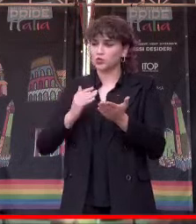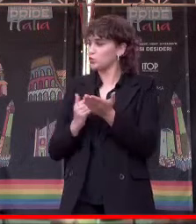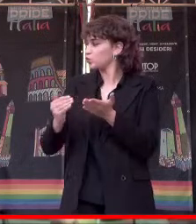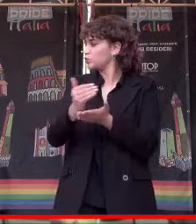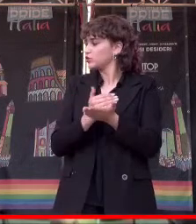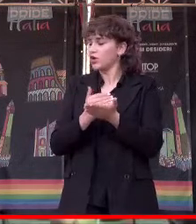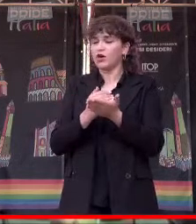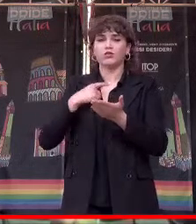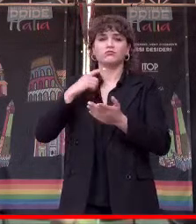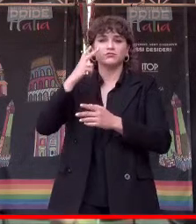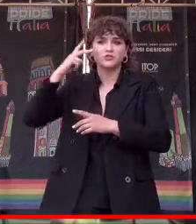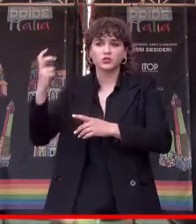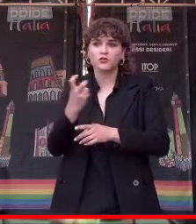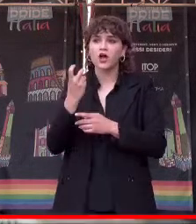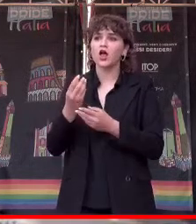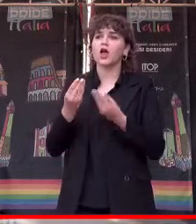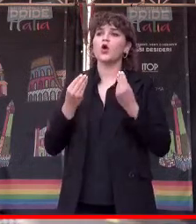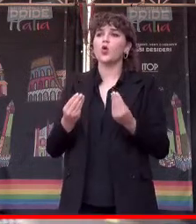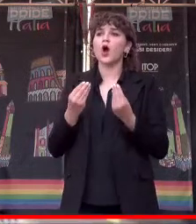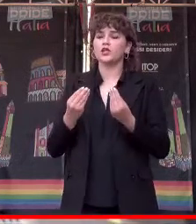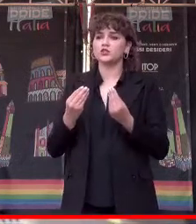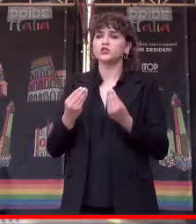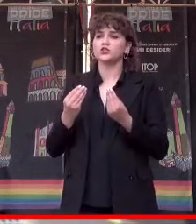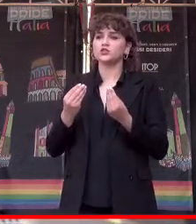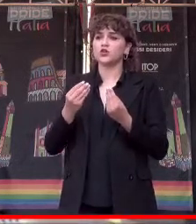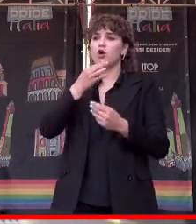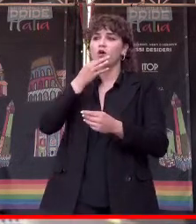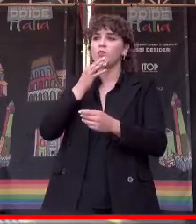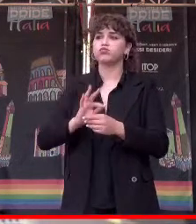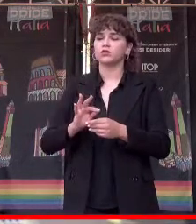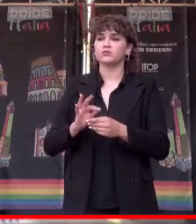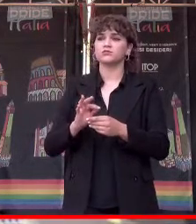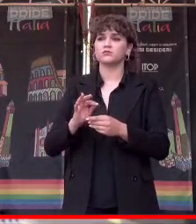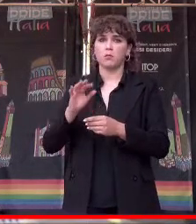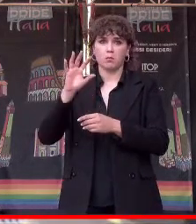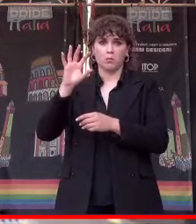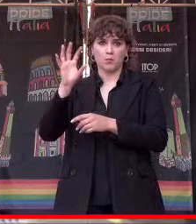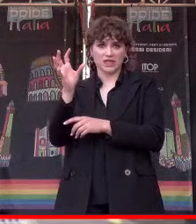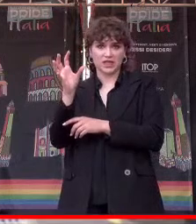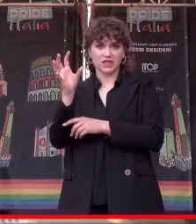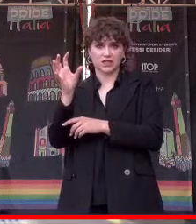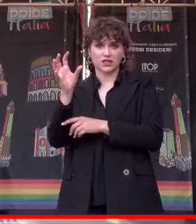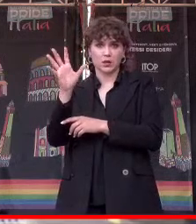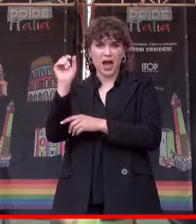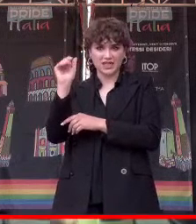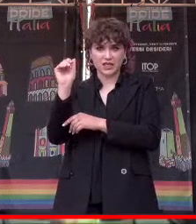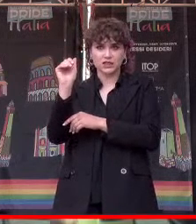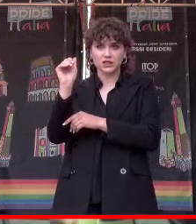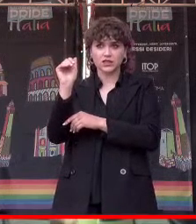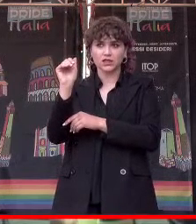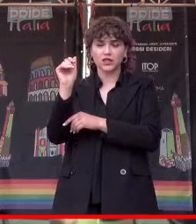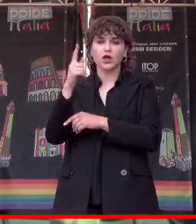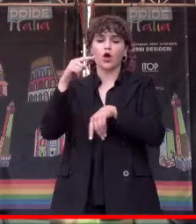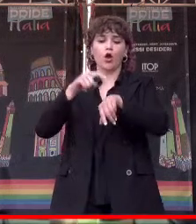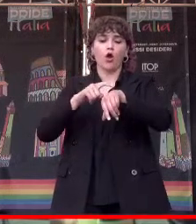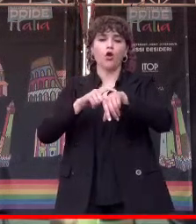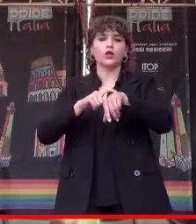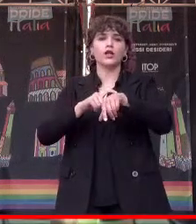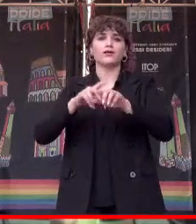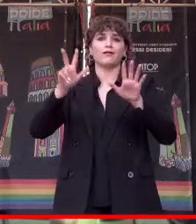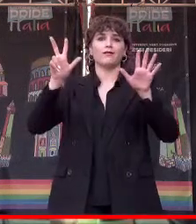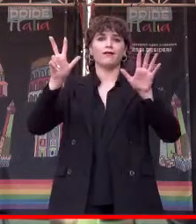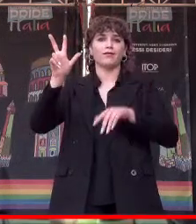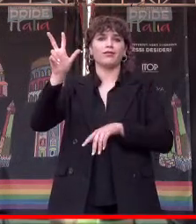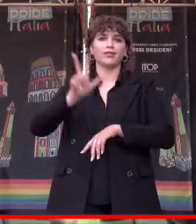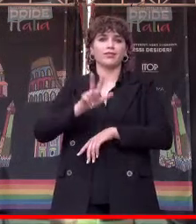venirla a trovare per vedere insomma quando iniziamo a fare praticamente queste cose? Martedì a che ora? Martedì, segna ore 15, vai. Ore 15 la